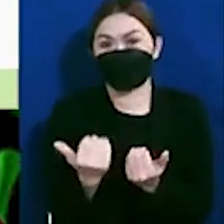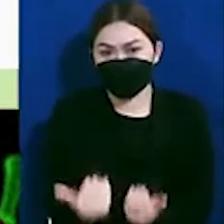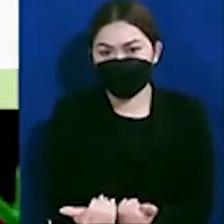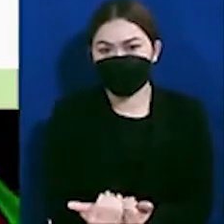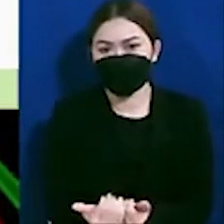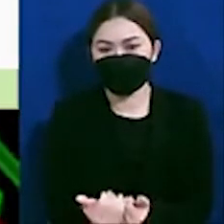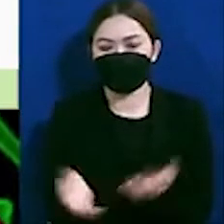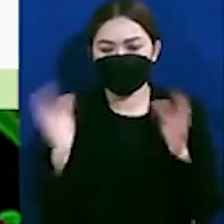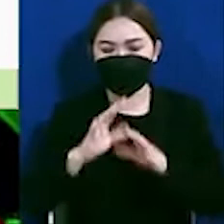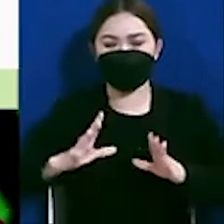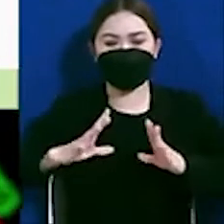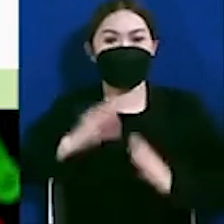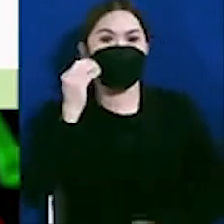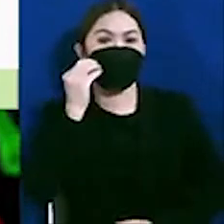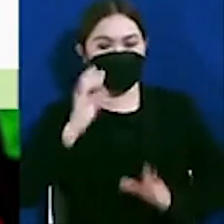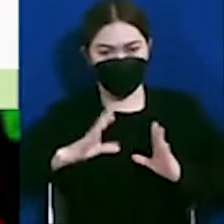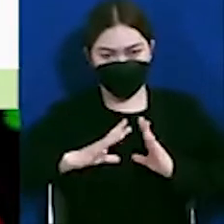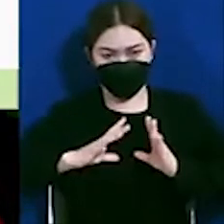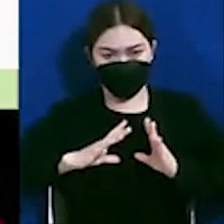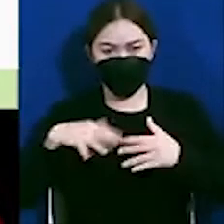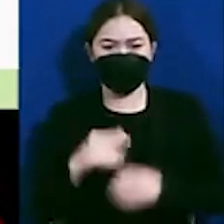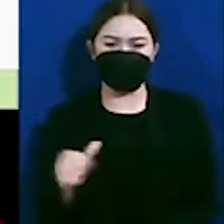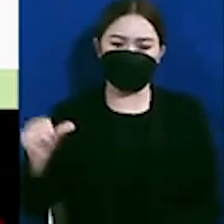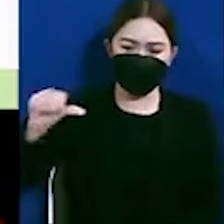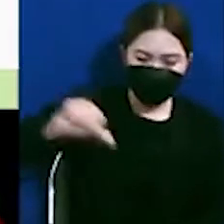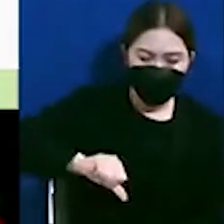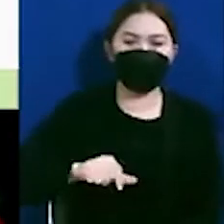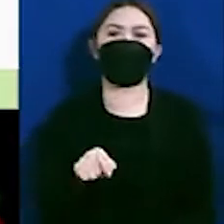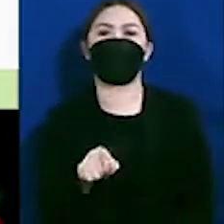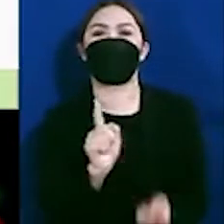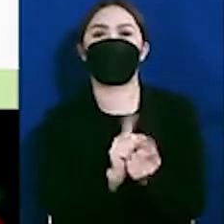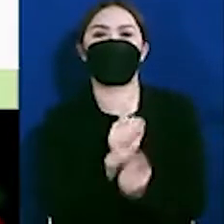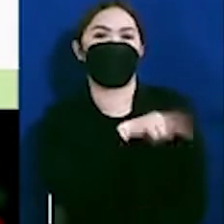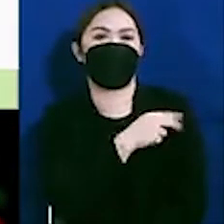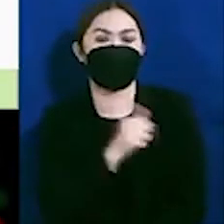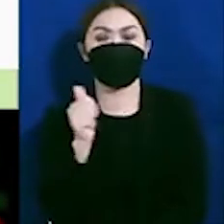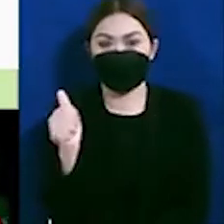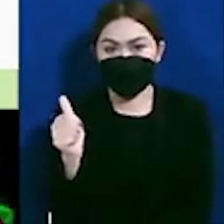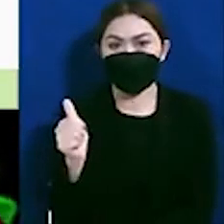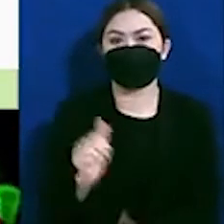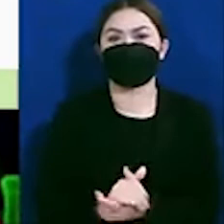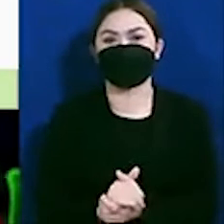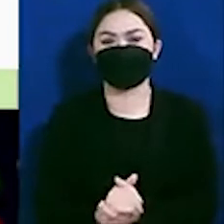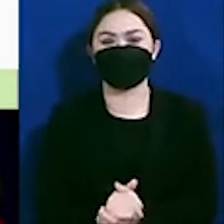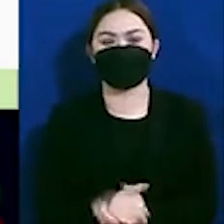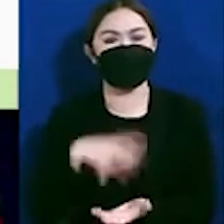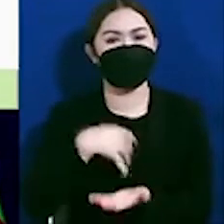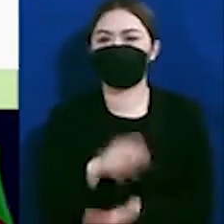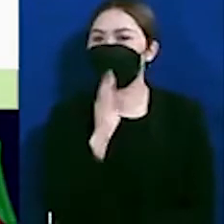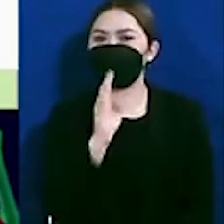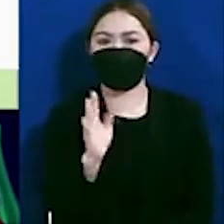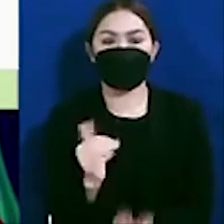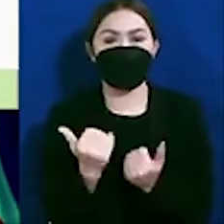ก็คือเป็นการแอดมิดที่บ้านไว้ก่อนแล้วจากอาการแย่ลงก็สามารถรีเฟอมาที่โรงพยาบาลได้อันนี้ก็ตรงไปตรงมาอันนี้คือ